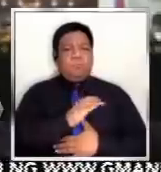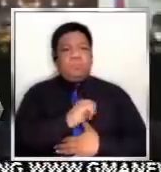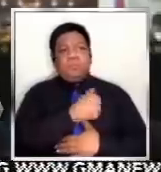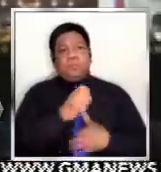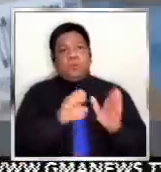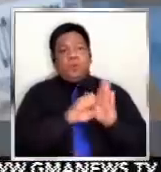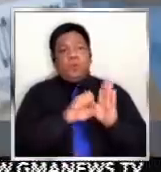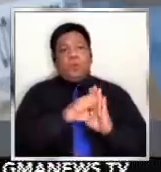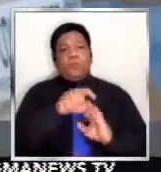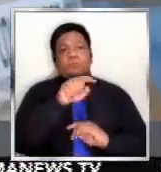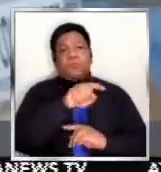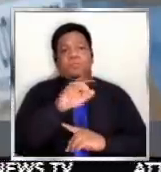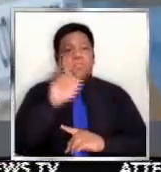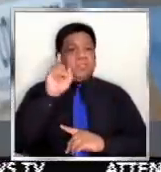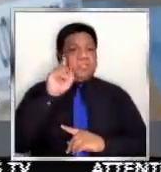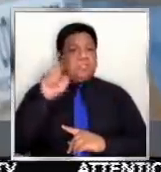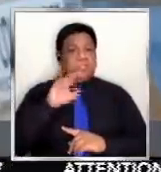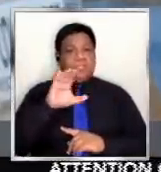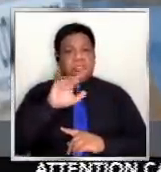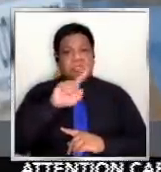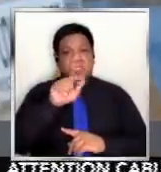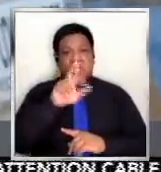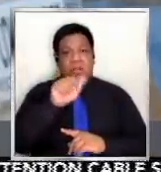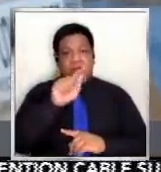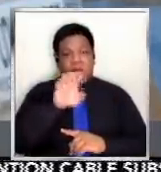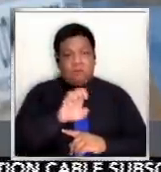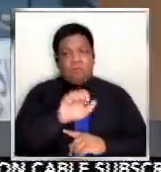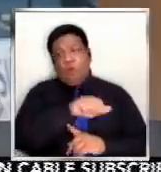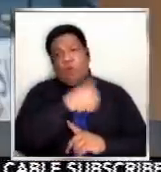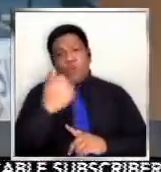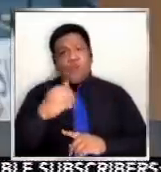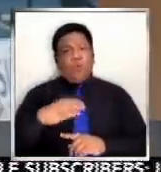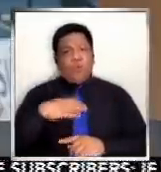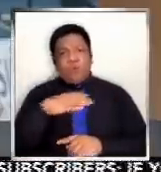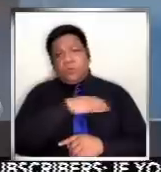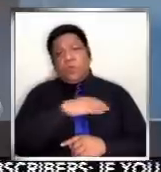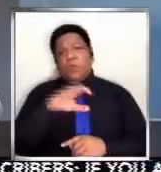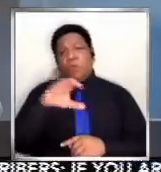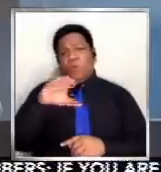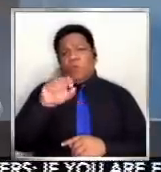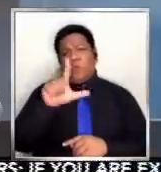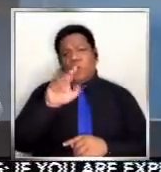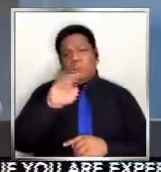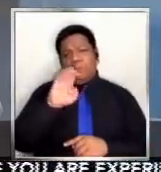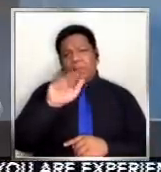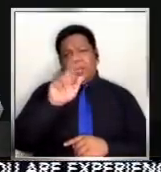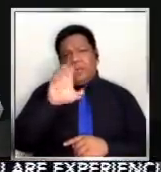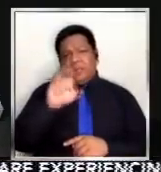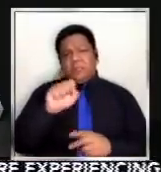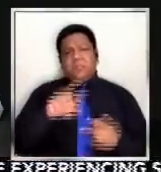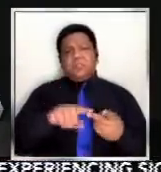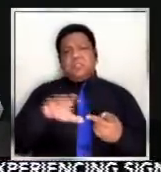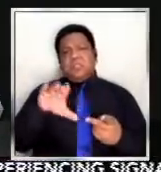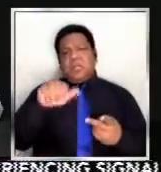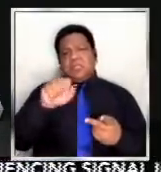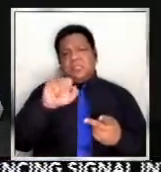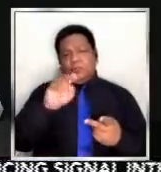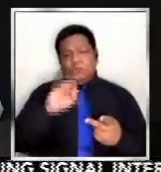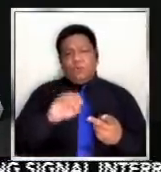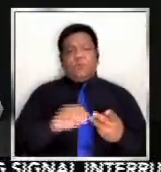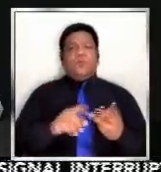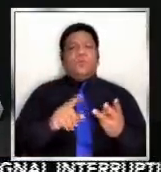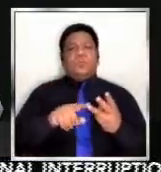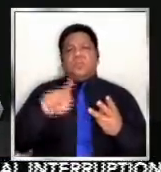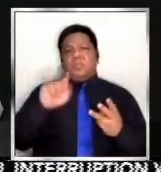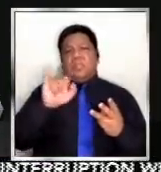Carlos Zarate at mga dating representatives Nery Colmenares, Teddy Casino at Antonio Tinio. Bahagi ang mga testimonya